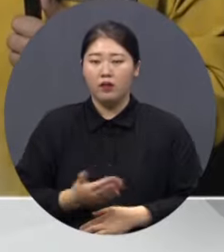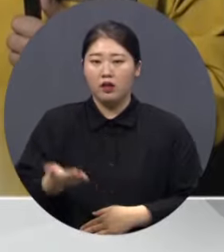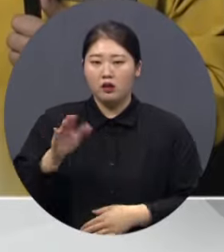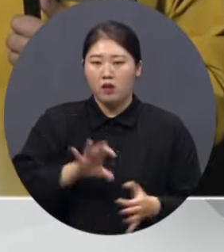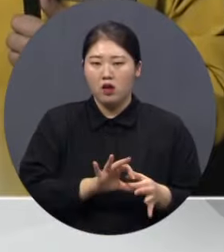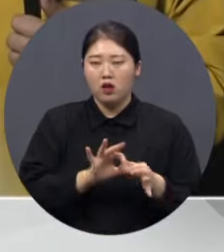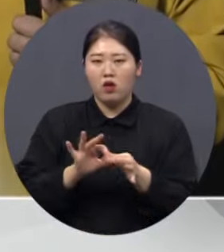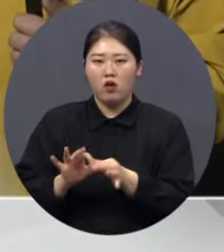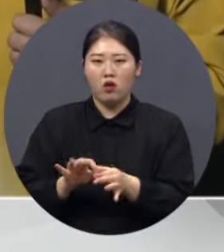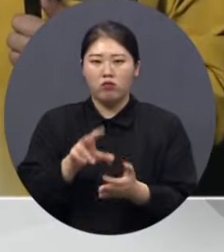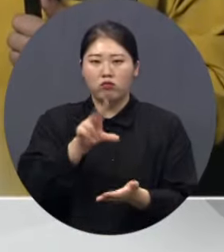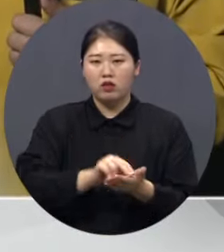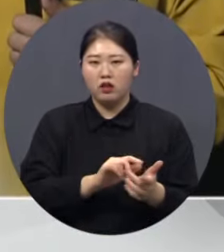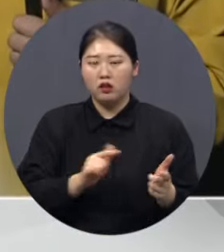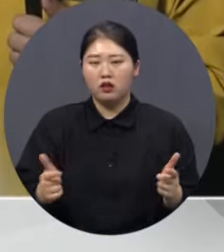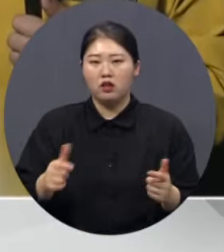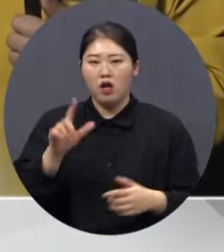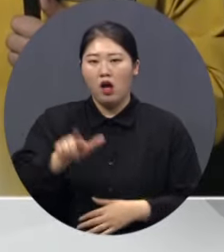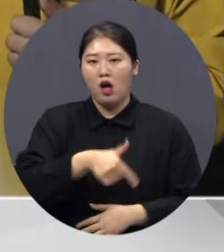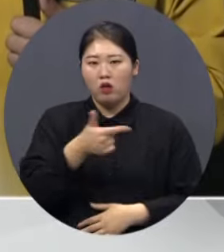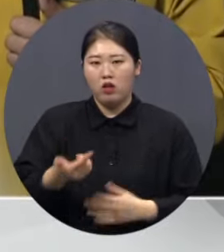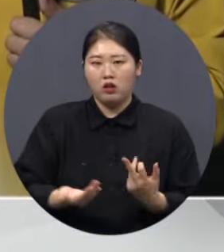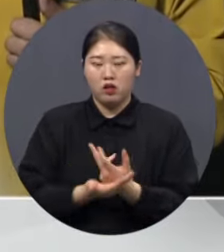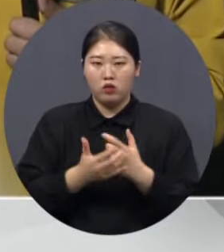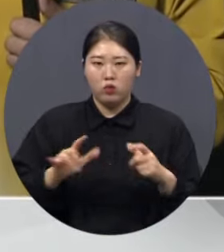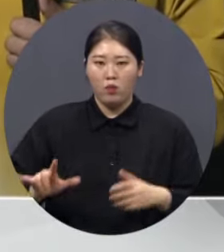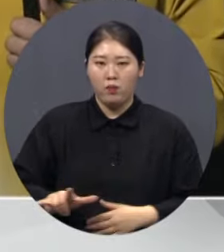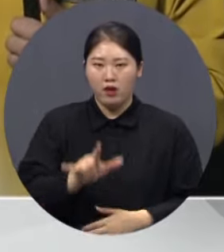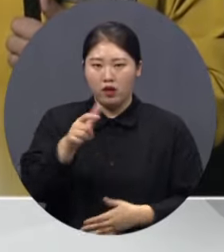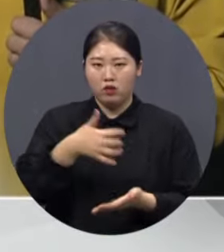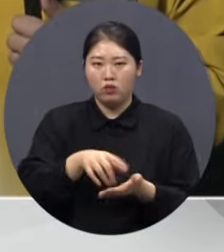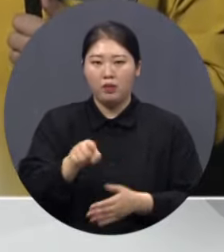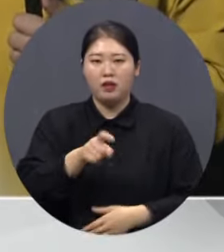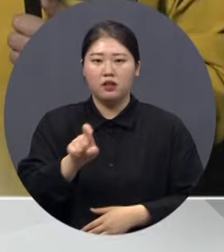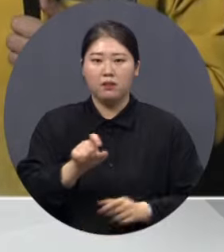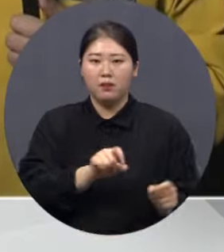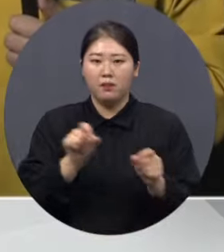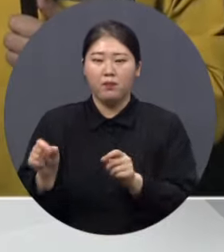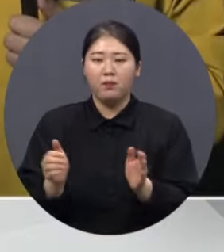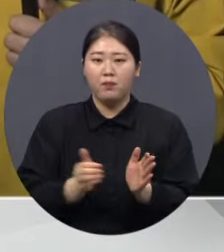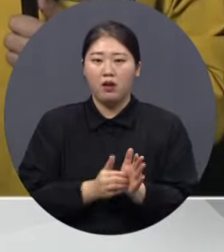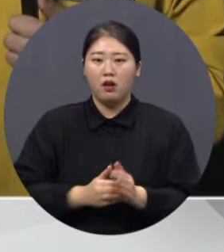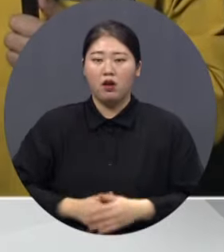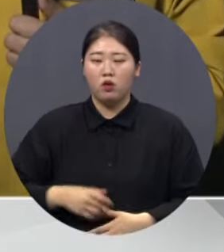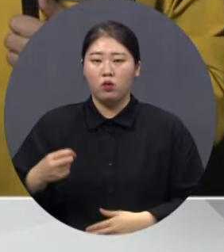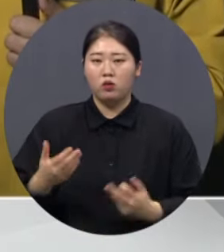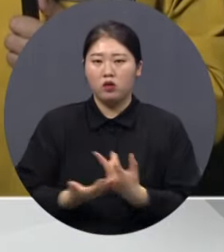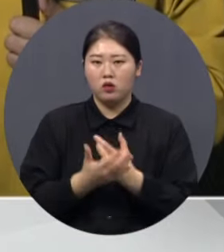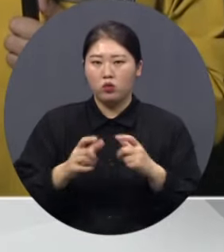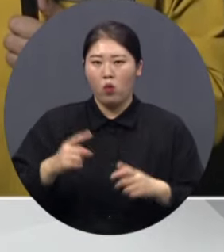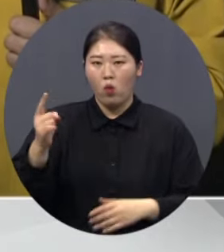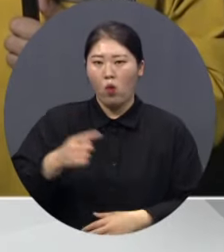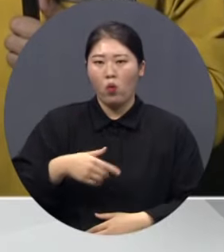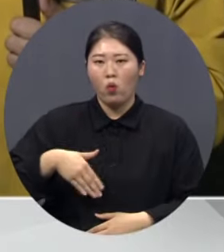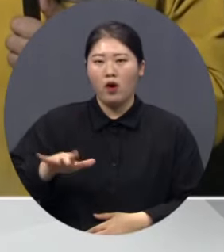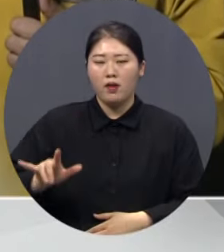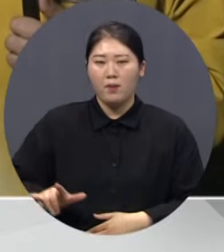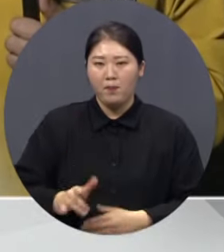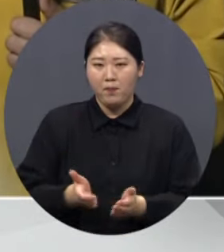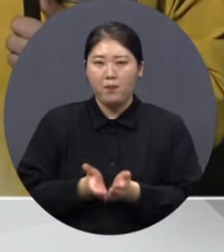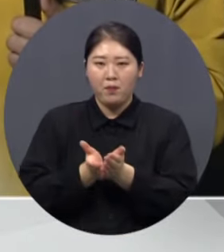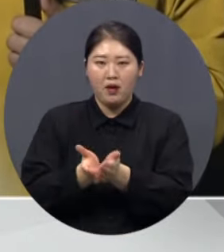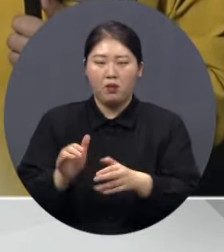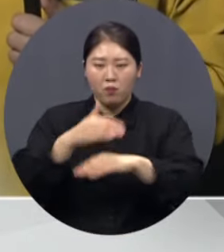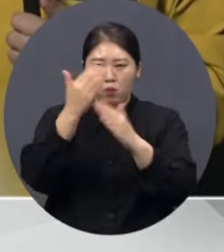등으로 오늘 하루 동안 제주 기점 항공기 110여 편이 지연됐습니다. 또한 제주를 오가는 여객선은 오후 4시부터